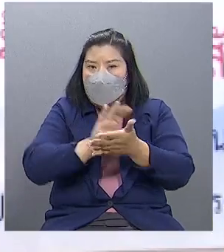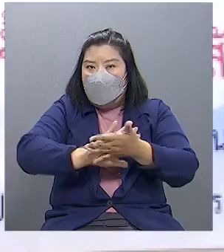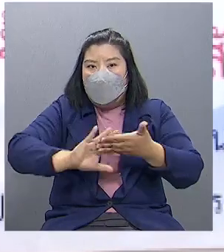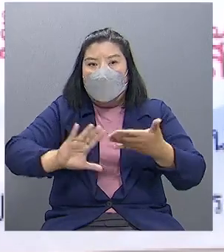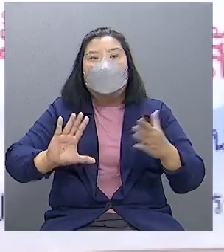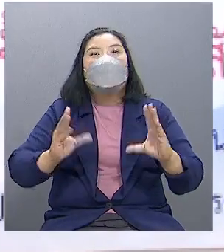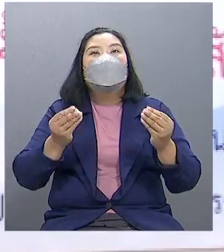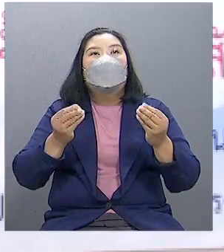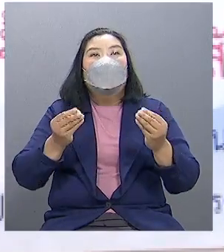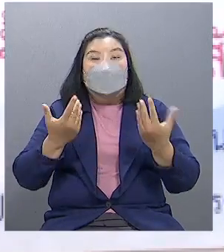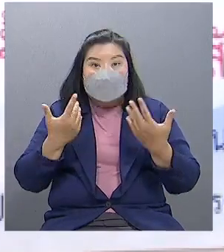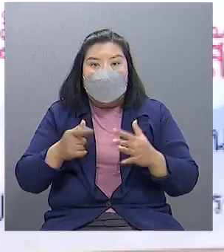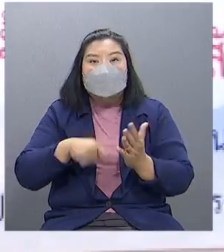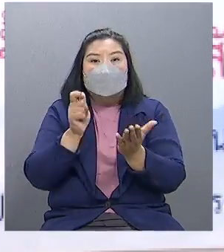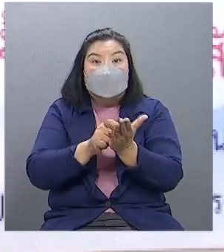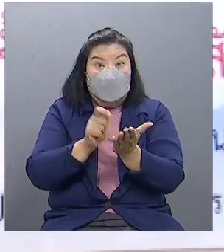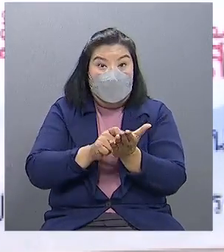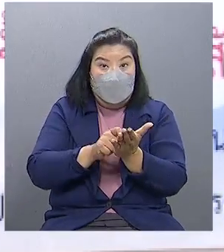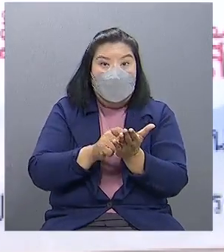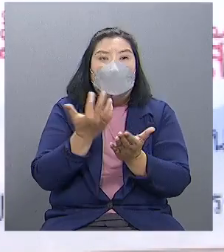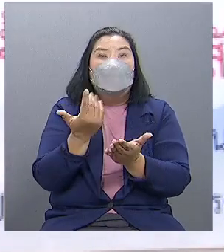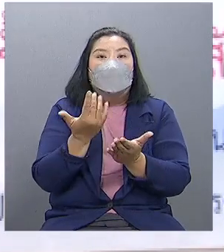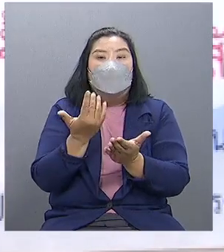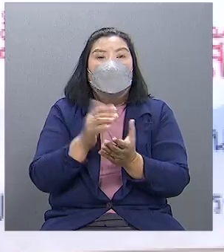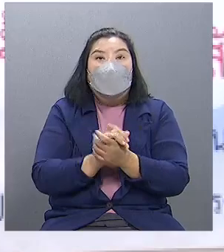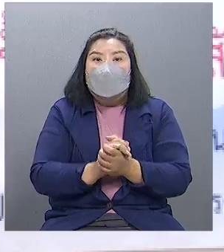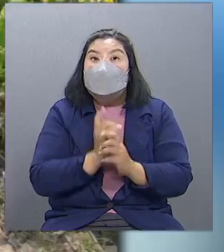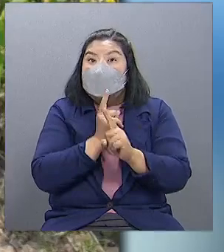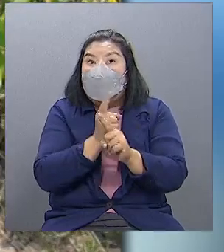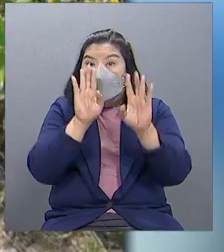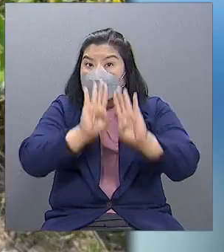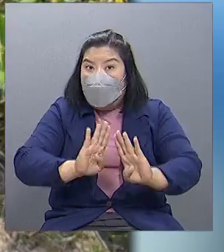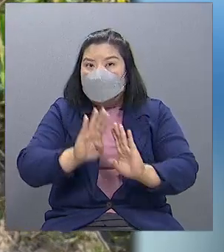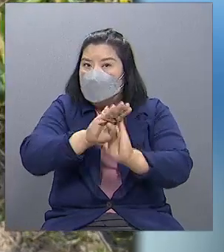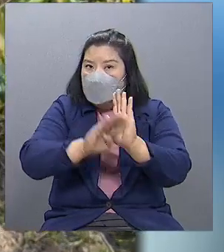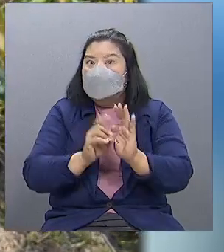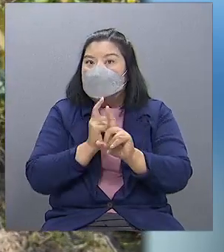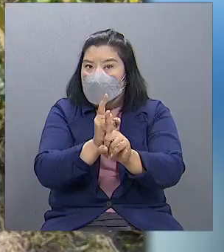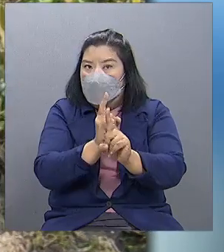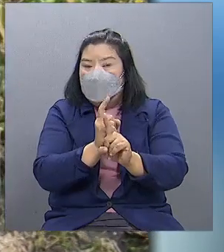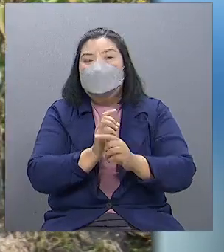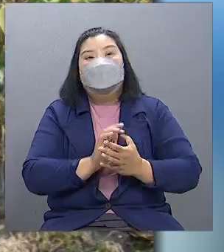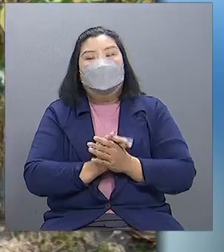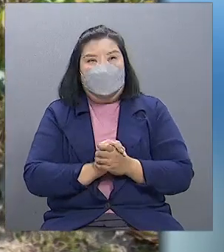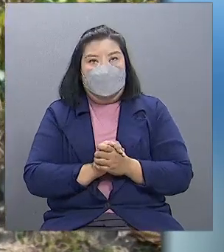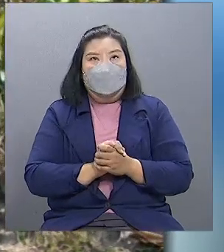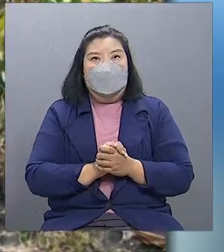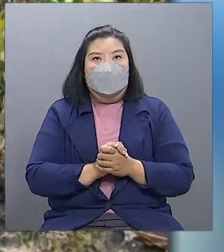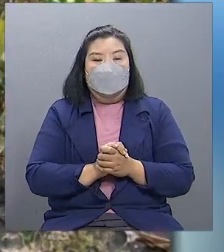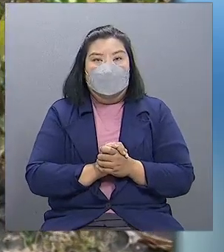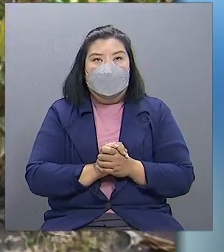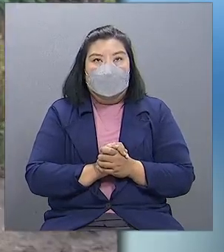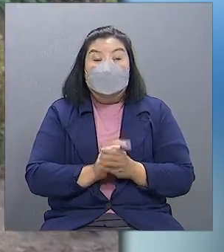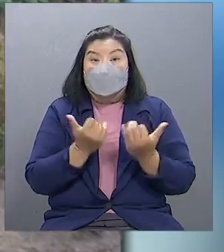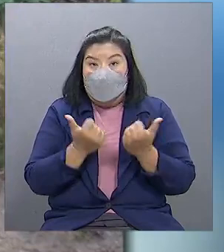ึจะรบงานได้ทางนี้ก็เป็วตามแบบที่ความรดครัปัจจุบันนี้การดำเนินงานทั้ง 3 โครงการ